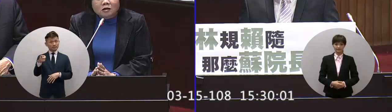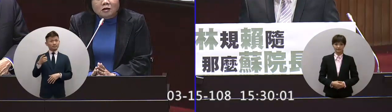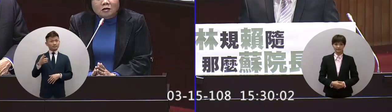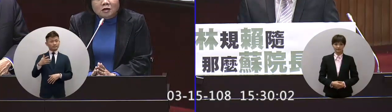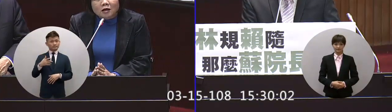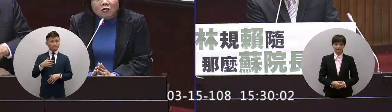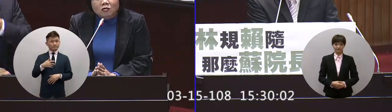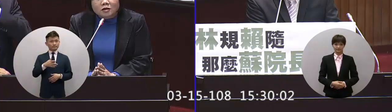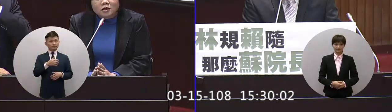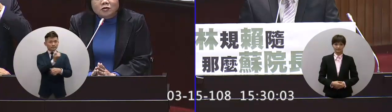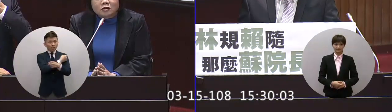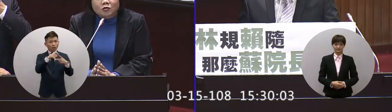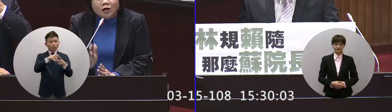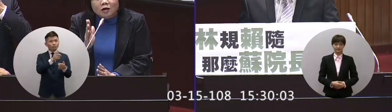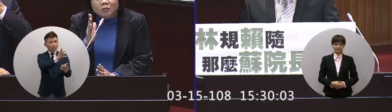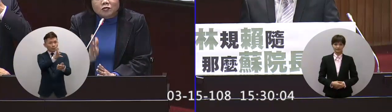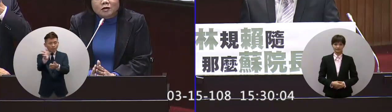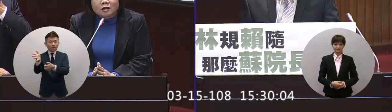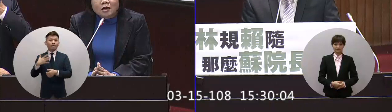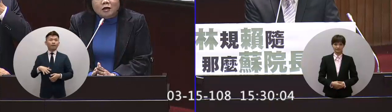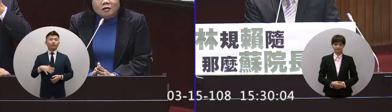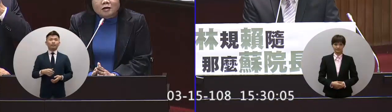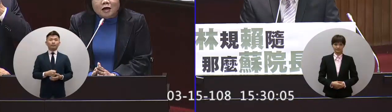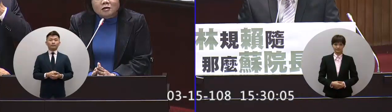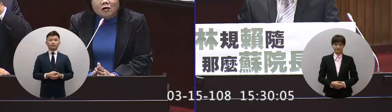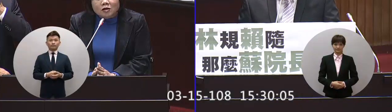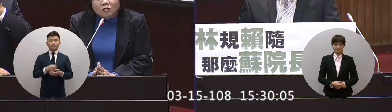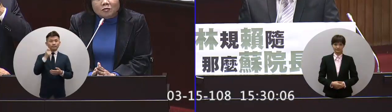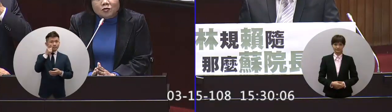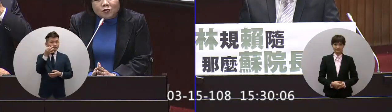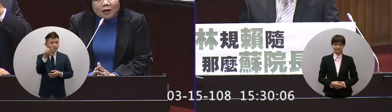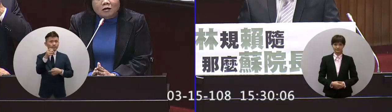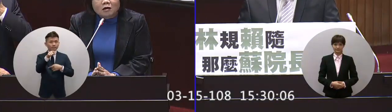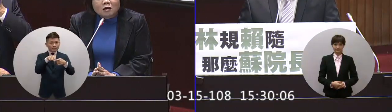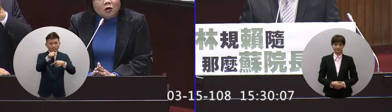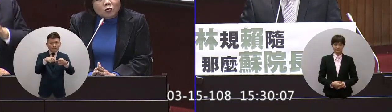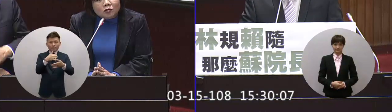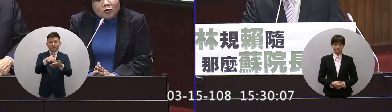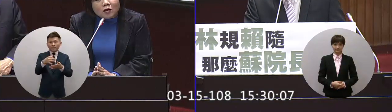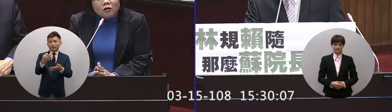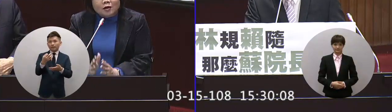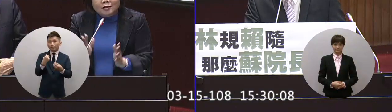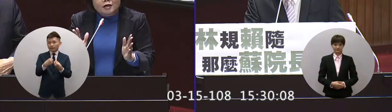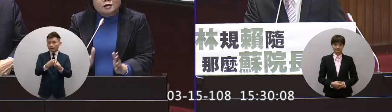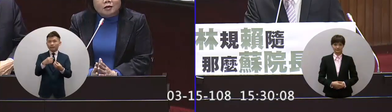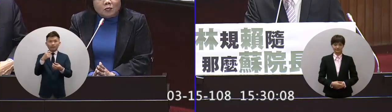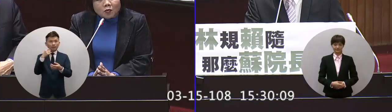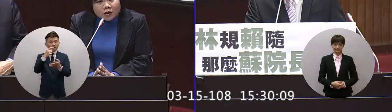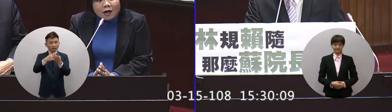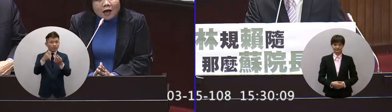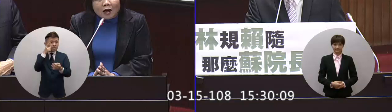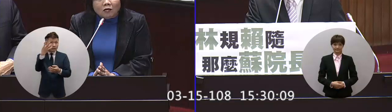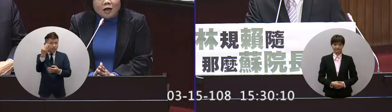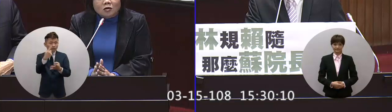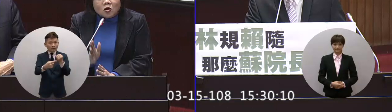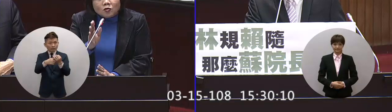了解各界劳工的声音，其实对那个平均年资的采集到底要怎么算，要动多少个月，大家意见也